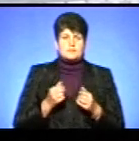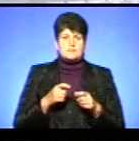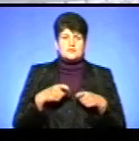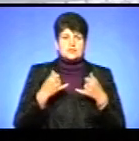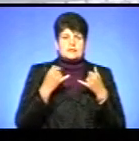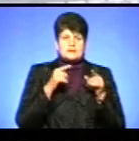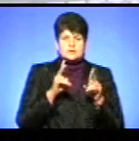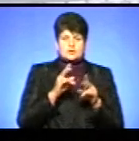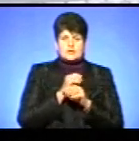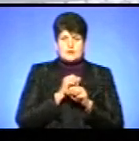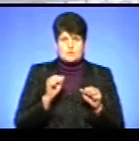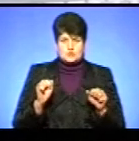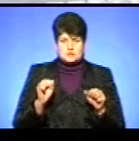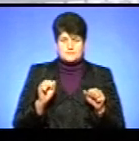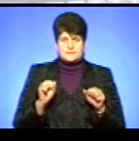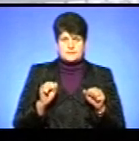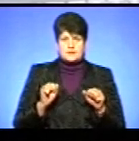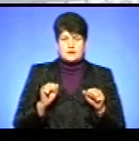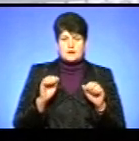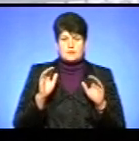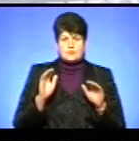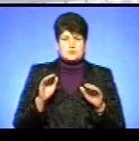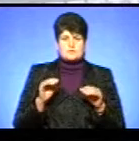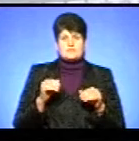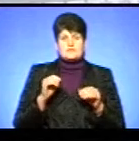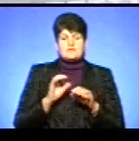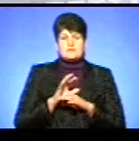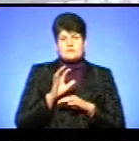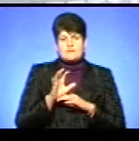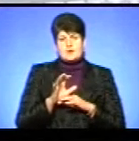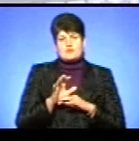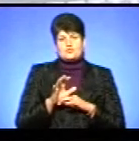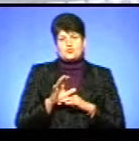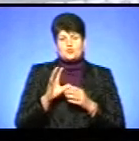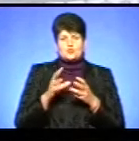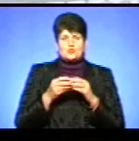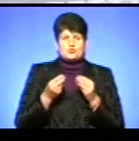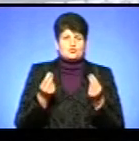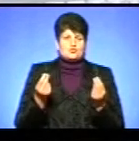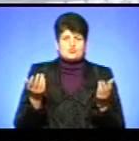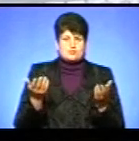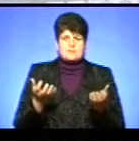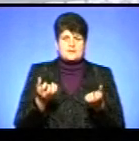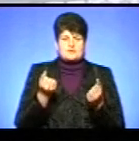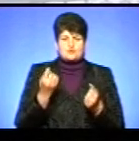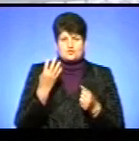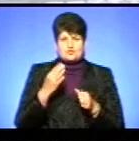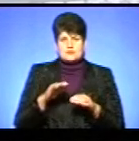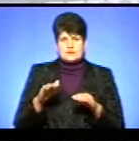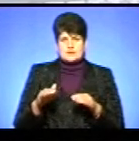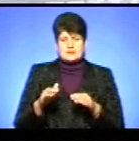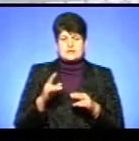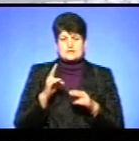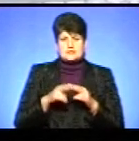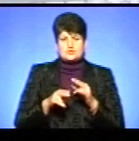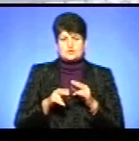може». І після цього вони відправляють символічну суму на рахунок нашого проекту для підтримки 4 діток, які відправляться по закінченню